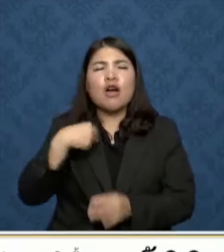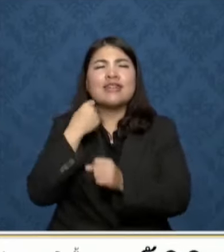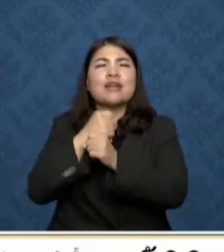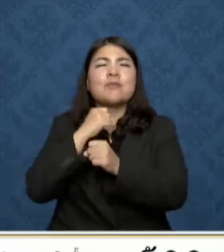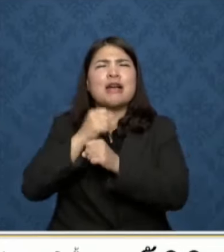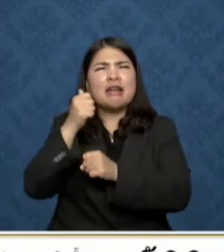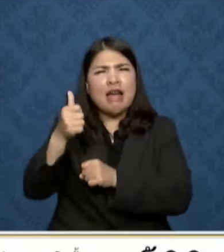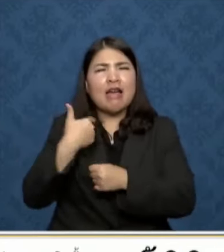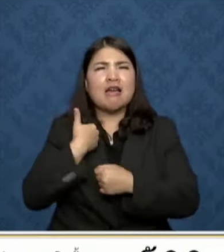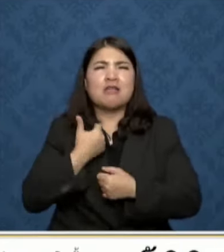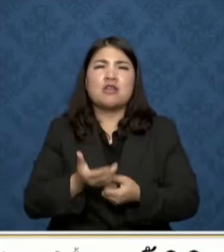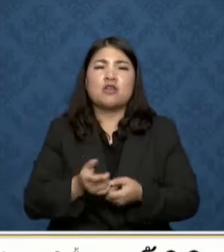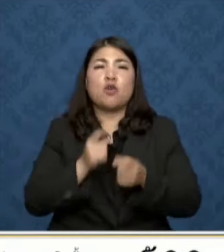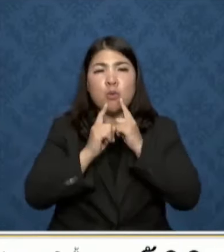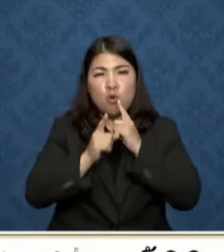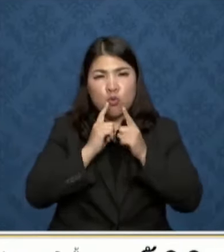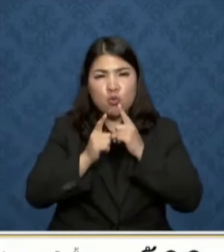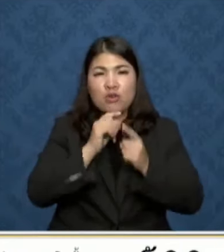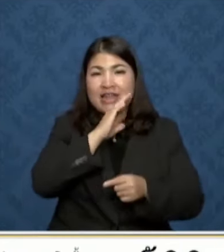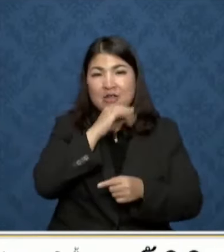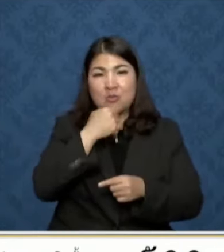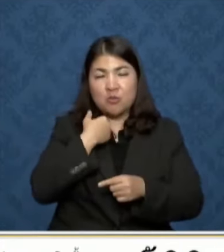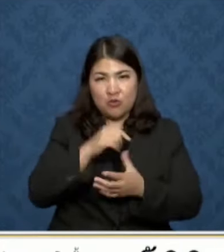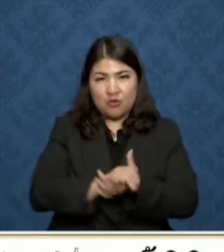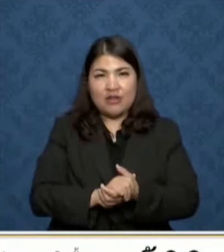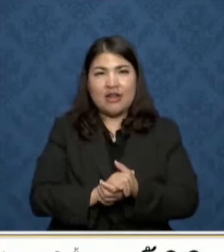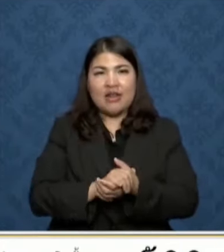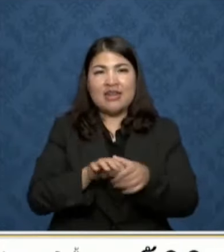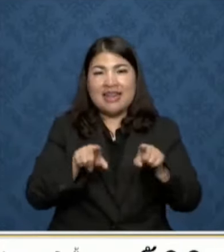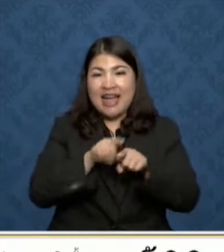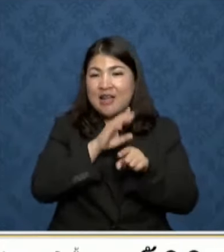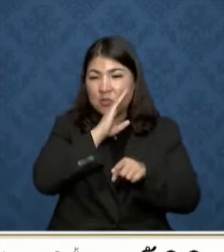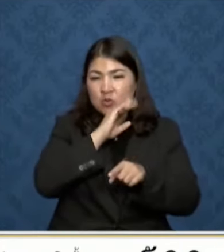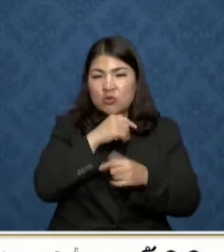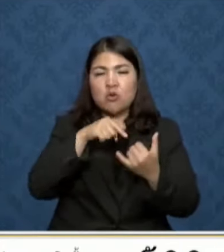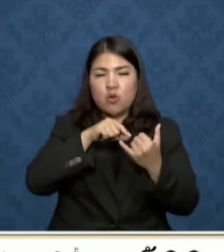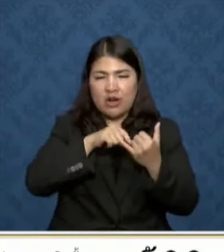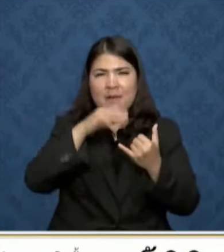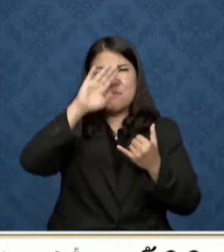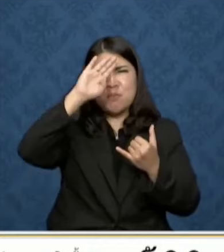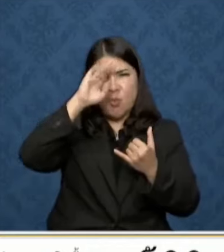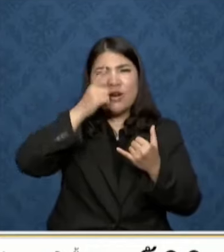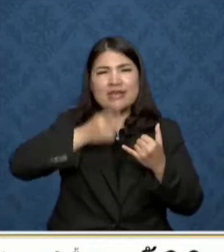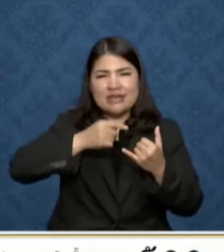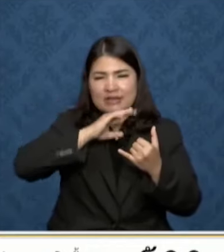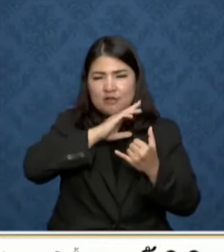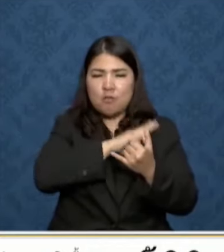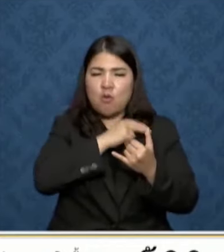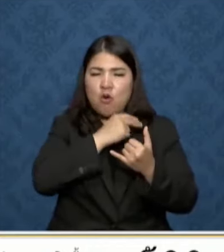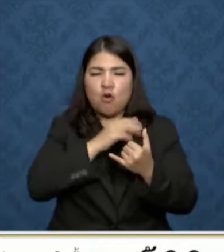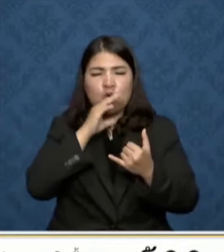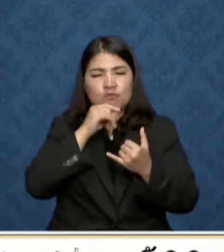านได้ แบนี้ก็วากันครั ถาเราตั้งอยู่บสมมุฐานว่